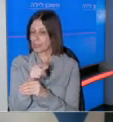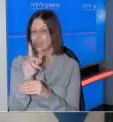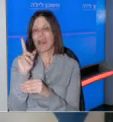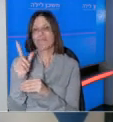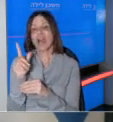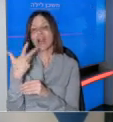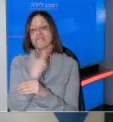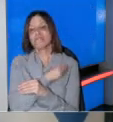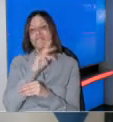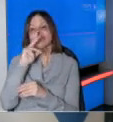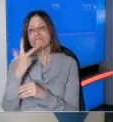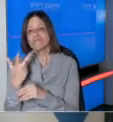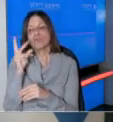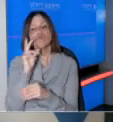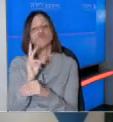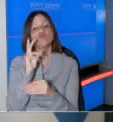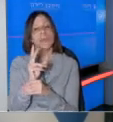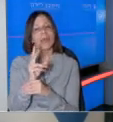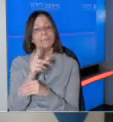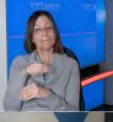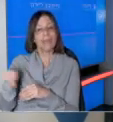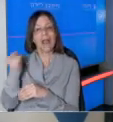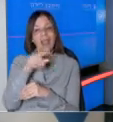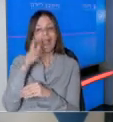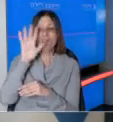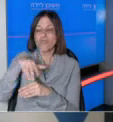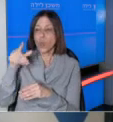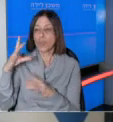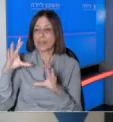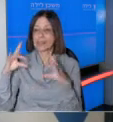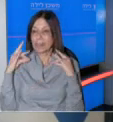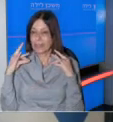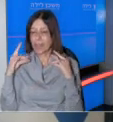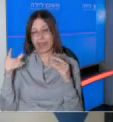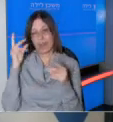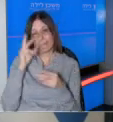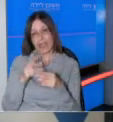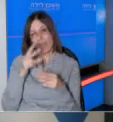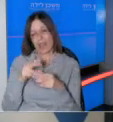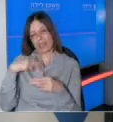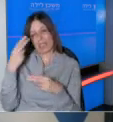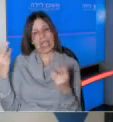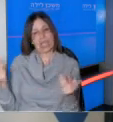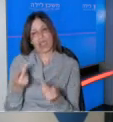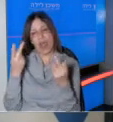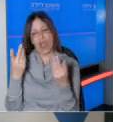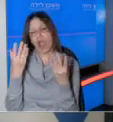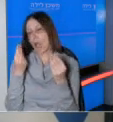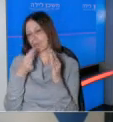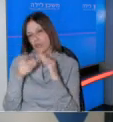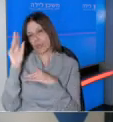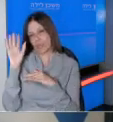אבל הבוסטרים שומרים עליך שגם אם נדבקת, המחלה תהיה קלה הרבה